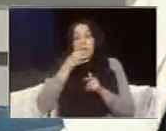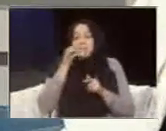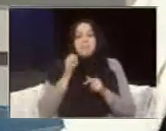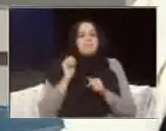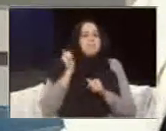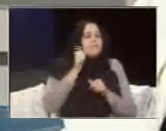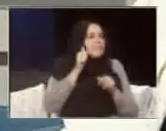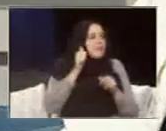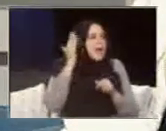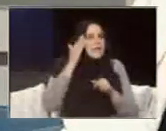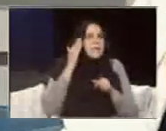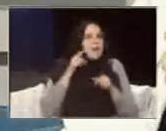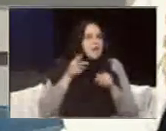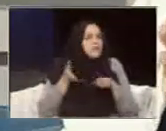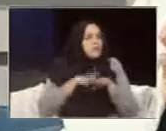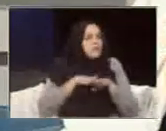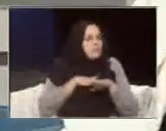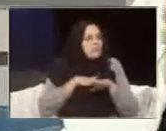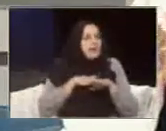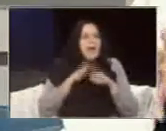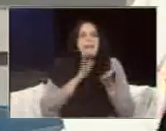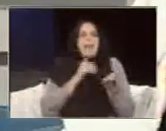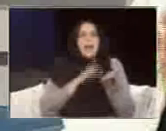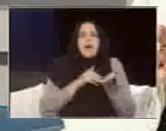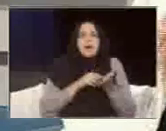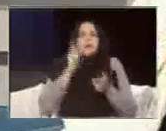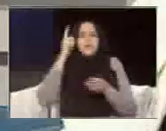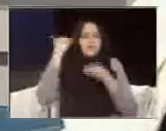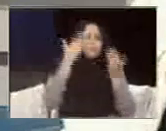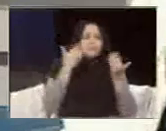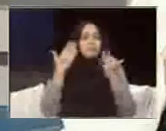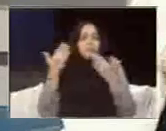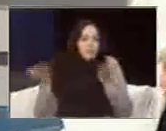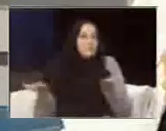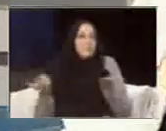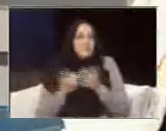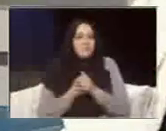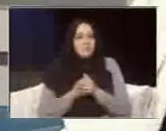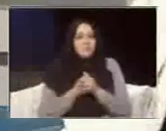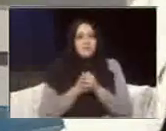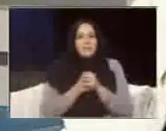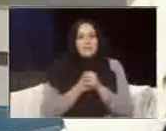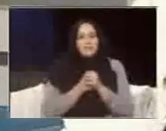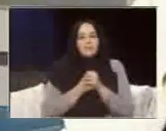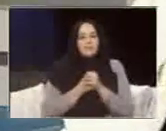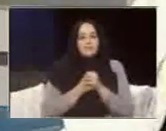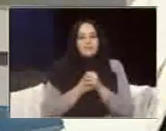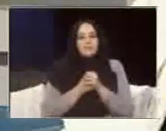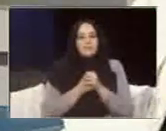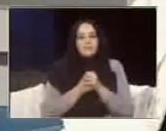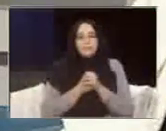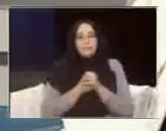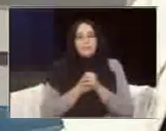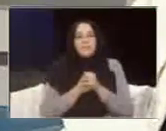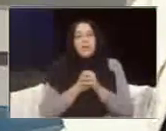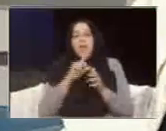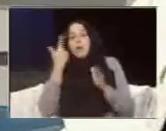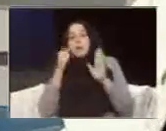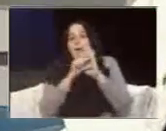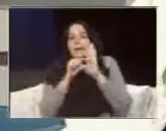إلا على الله رزقها، والإنسان دابة، وكل الناس كل ما يدب فوق الأرض فهو دابة. ما ربي قال في آية